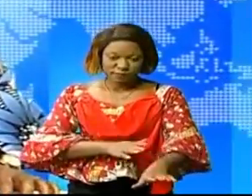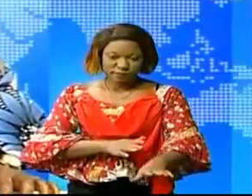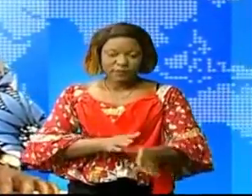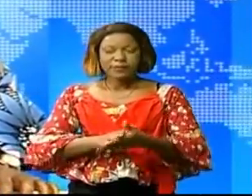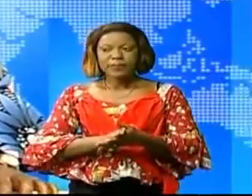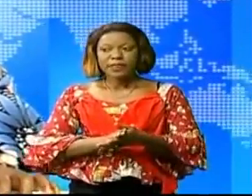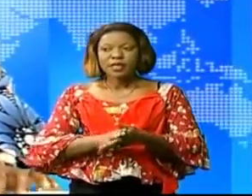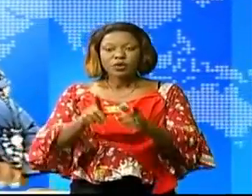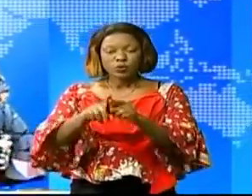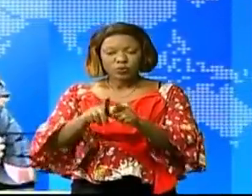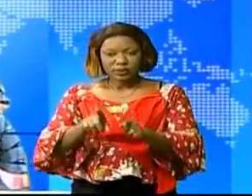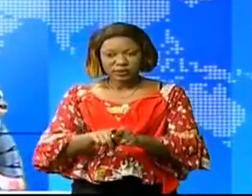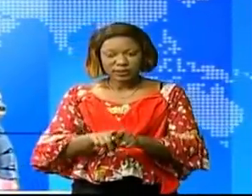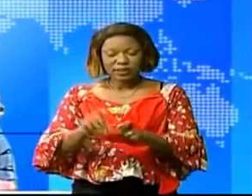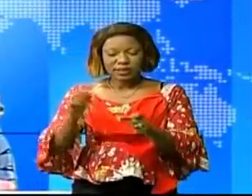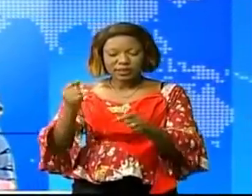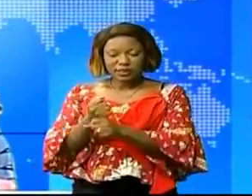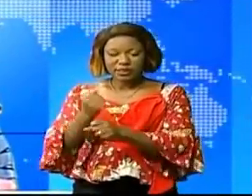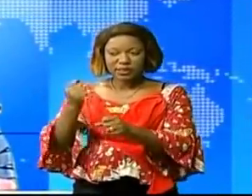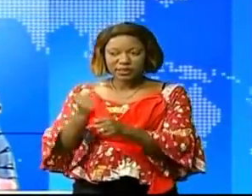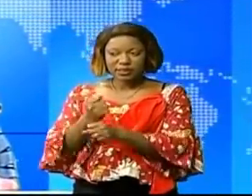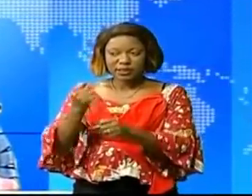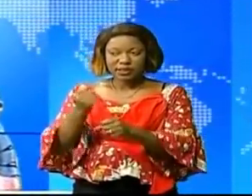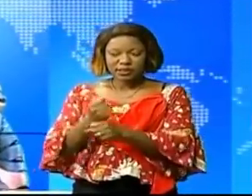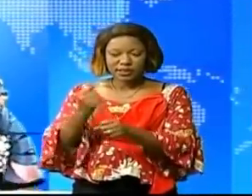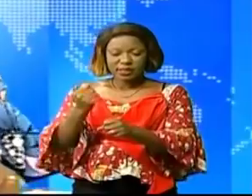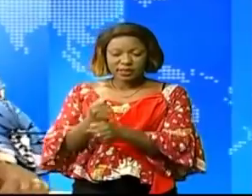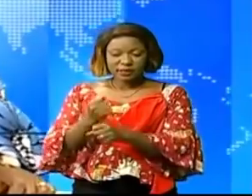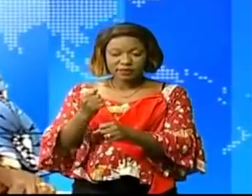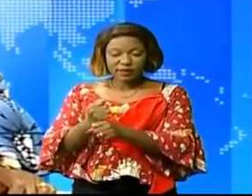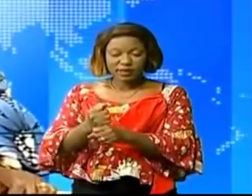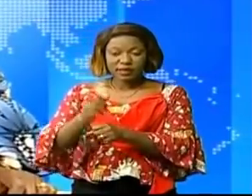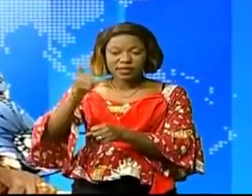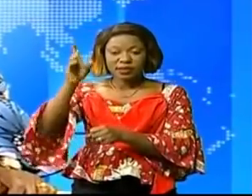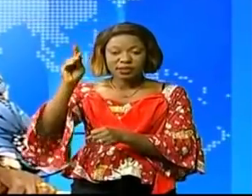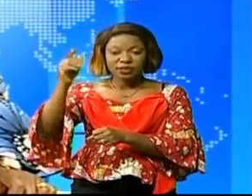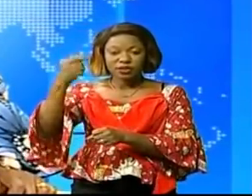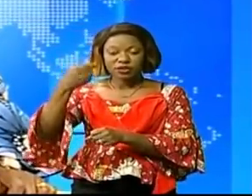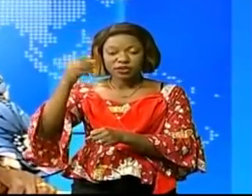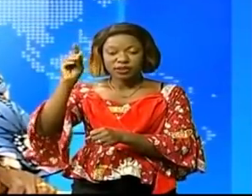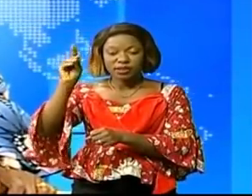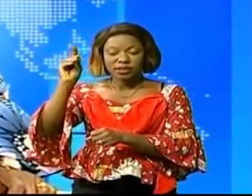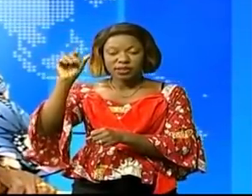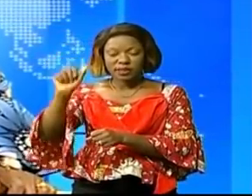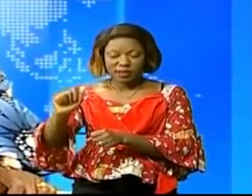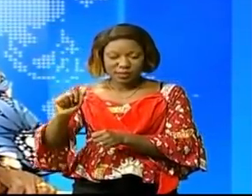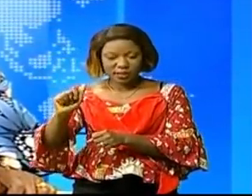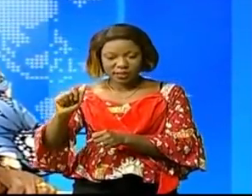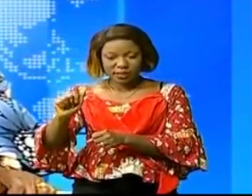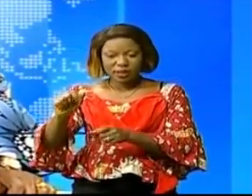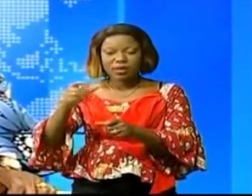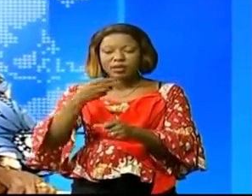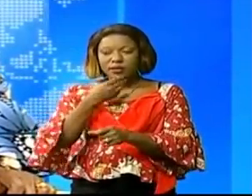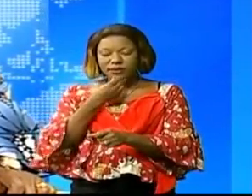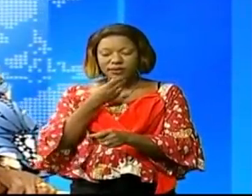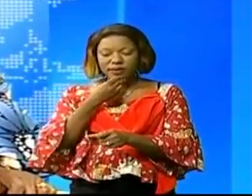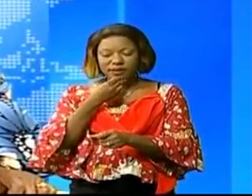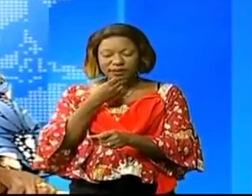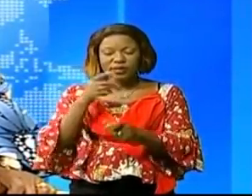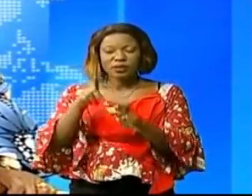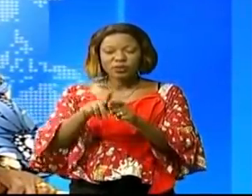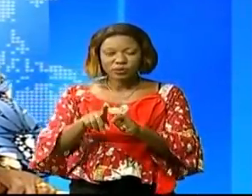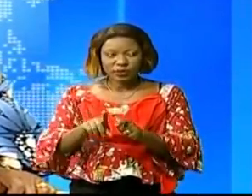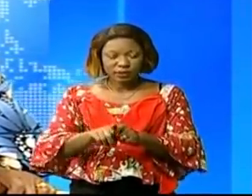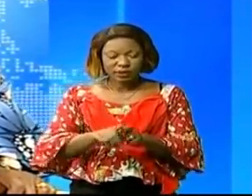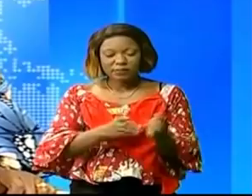un cadre à la DGDA Kasaï Oriental. Il a été porté en terre cet